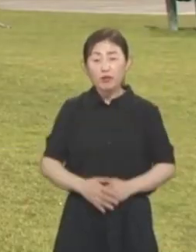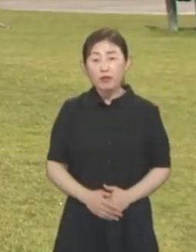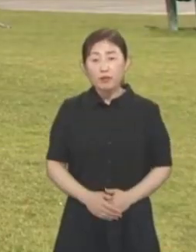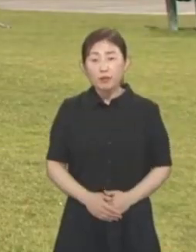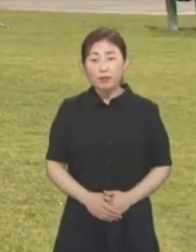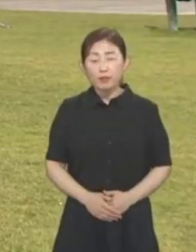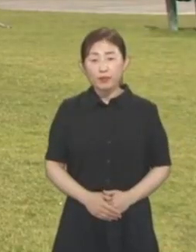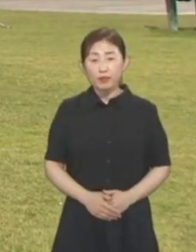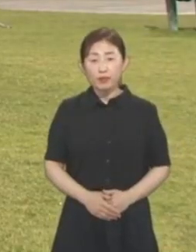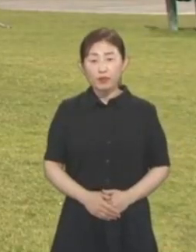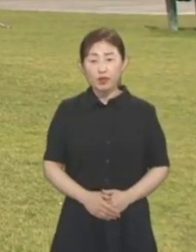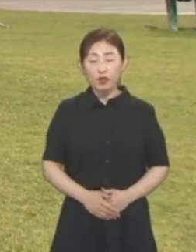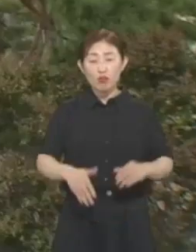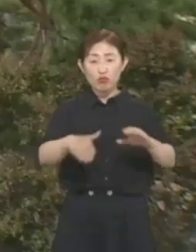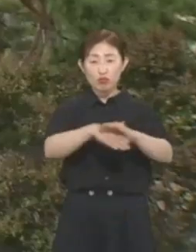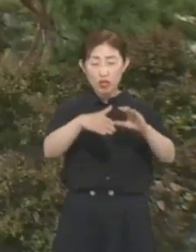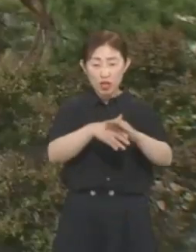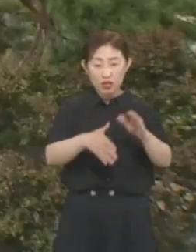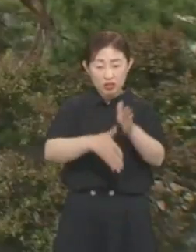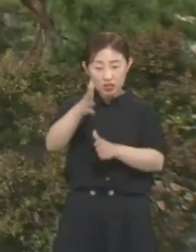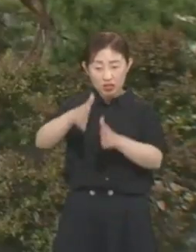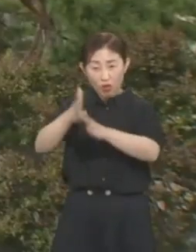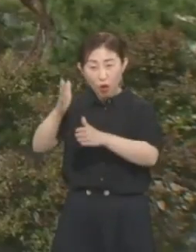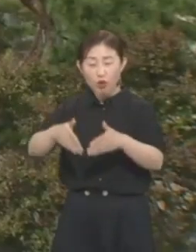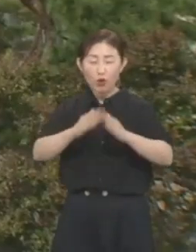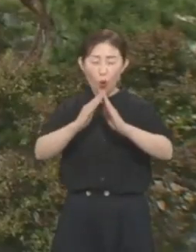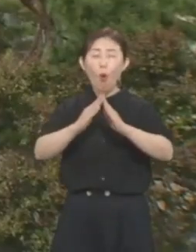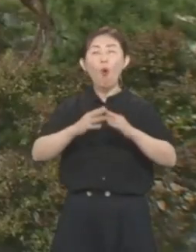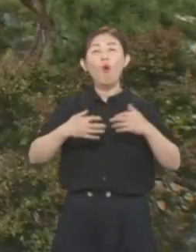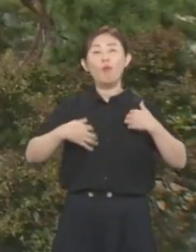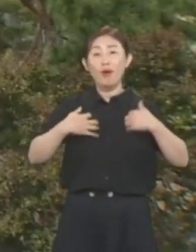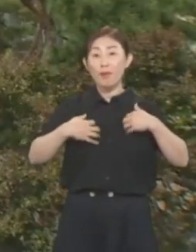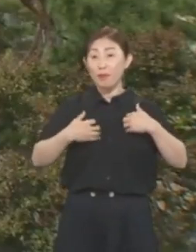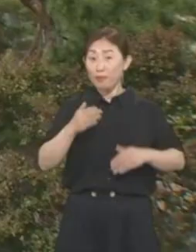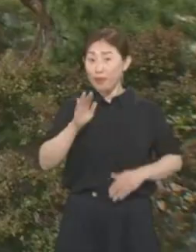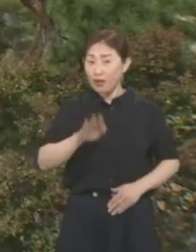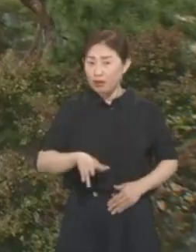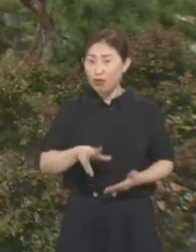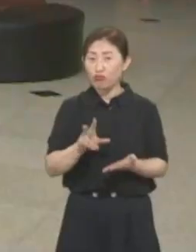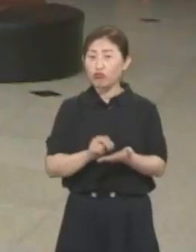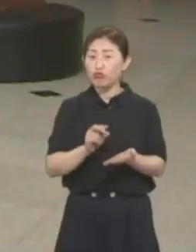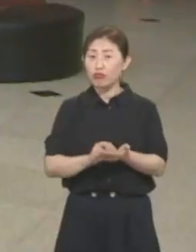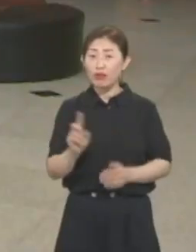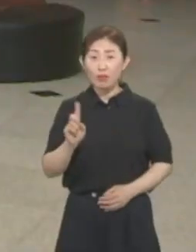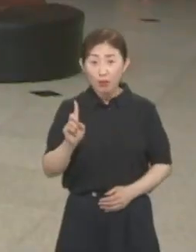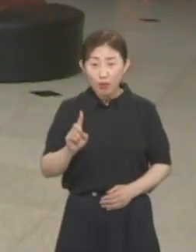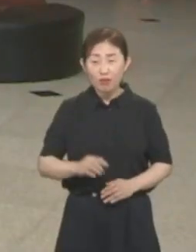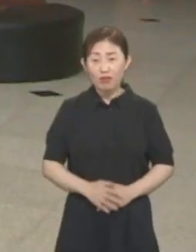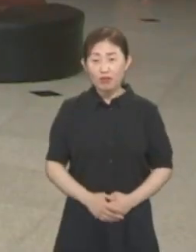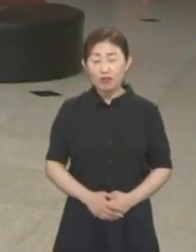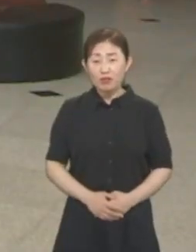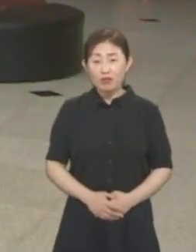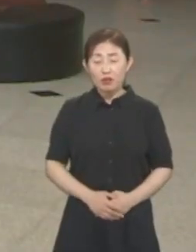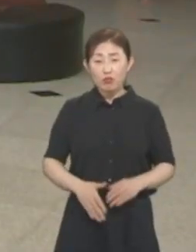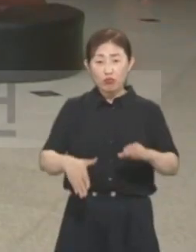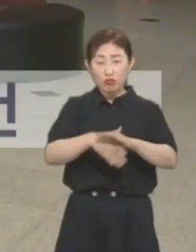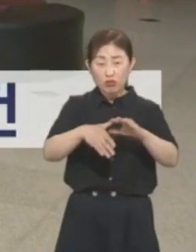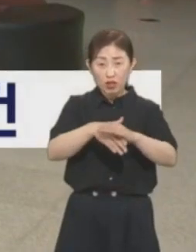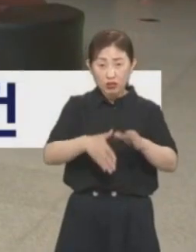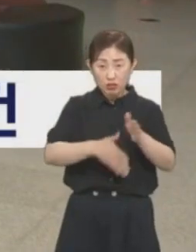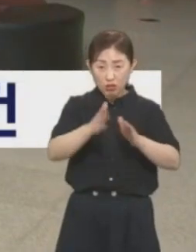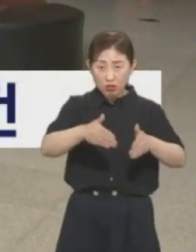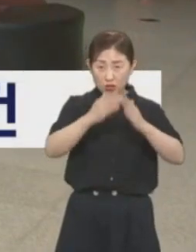숙원 사업들을 포함한 문화시설 확충은 반길 일이지만 넘어야 할 산이 많습니다. 대규모 문화시설 건립의